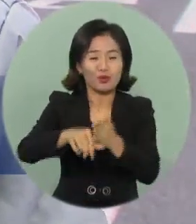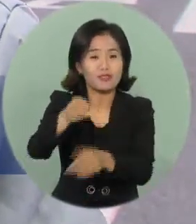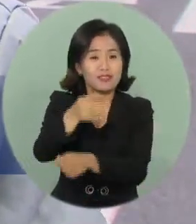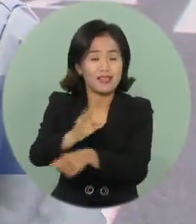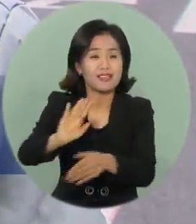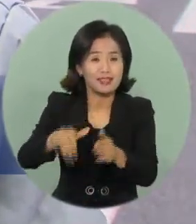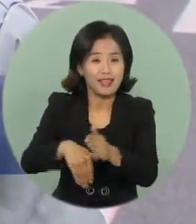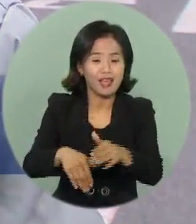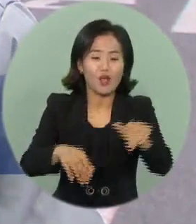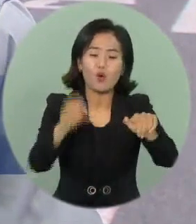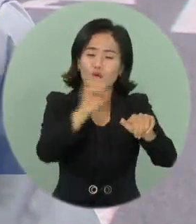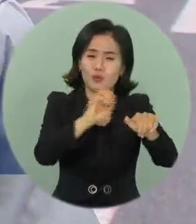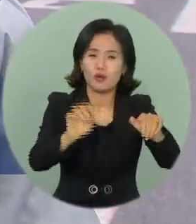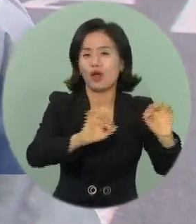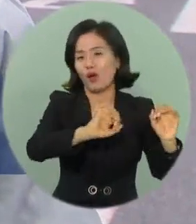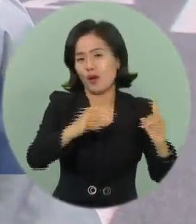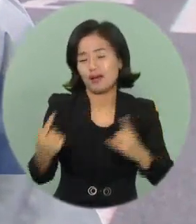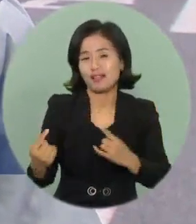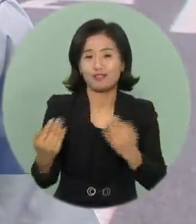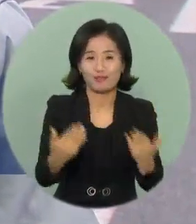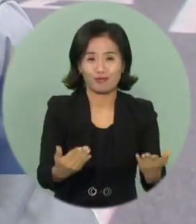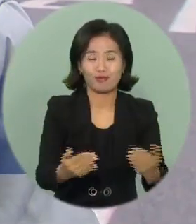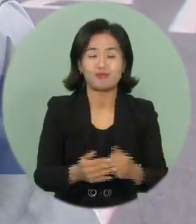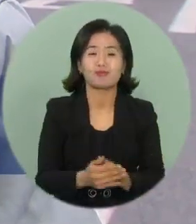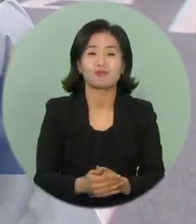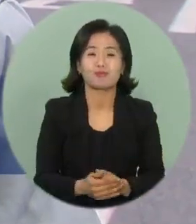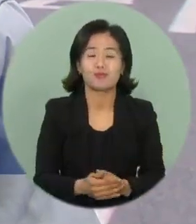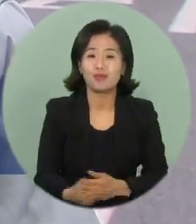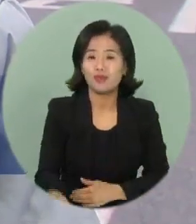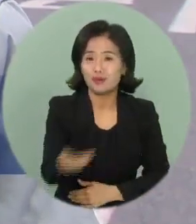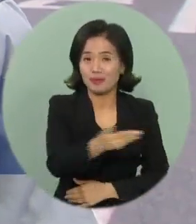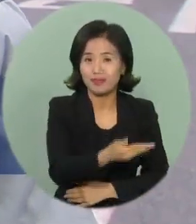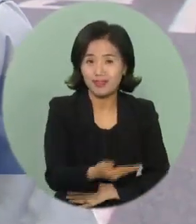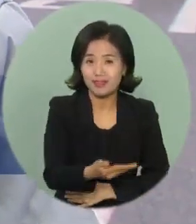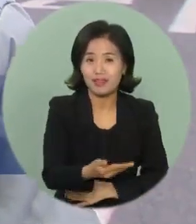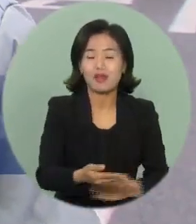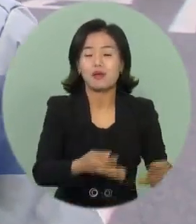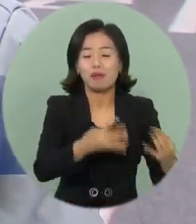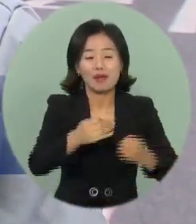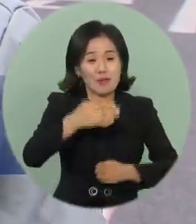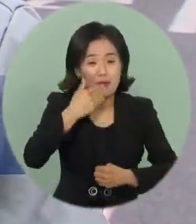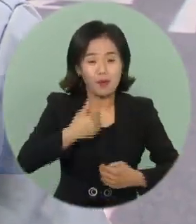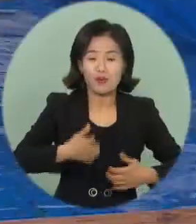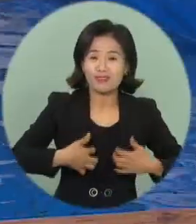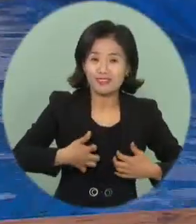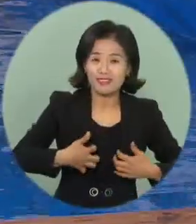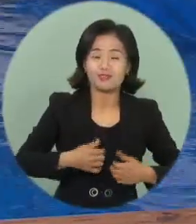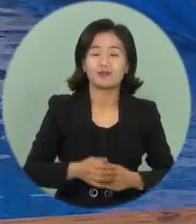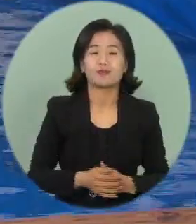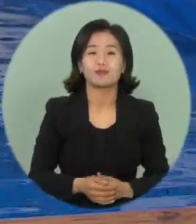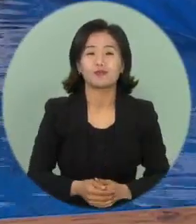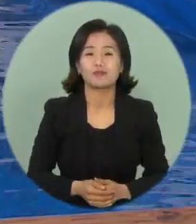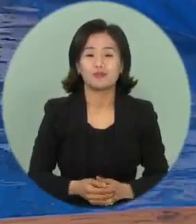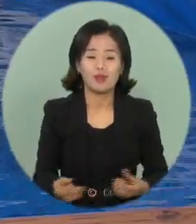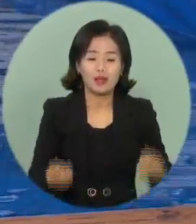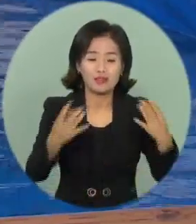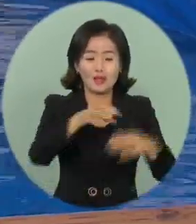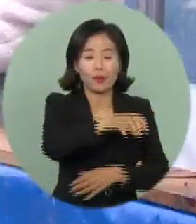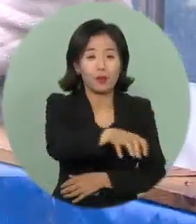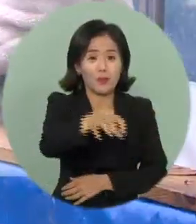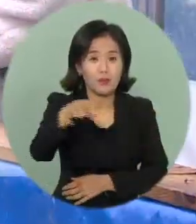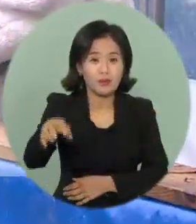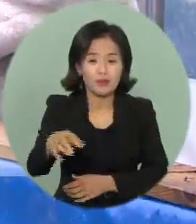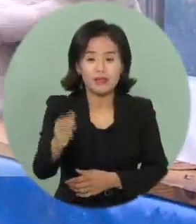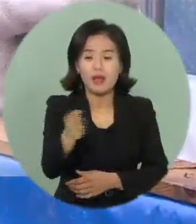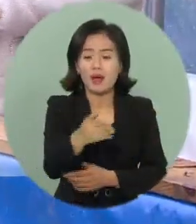때 50%까지 할인을 해주고 있습니다. 그래서 여러분들께서 많이 먹고 즐기시고. 행사장 곳곳에는